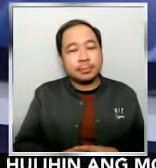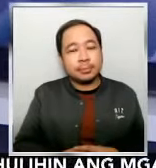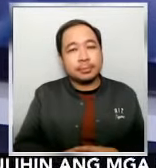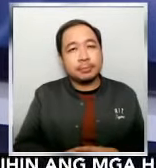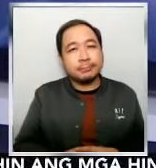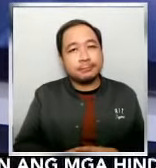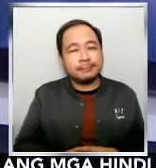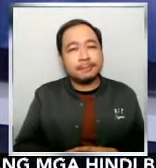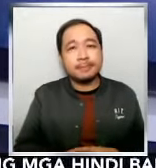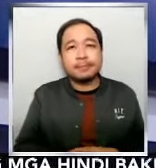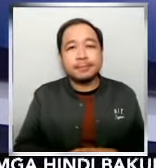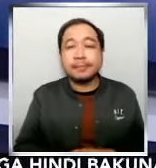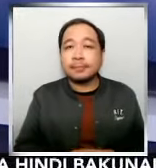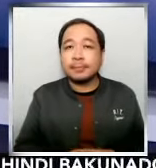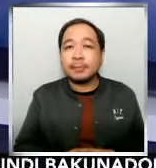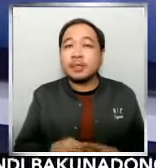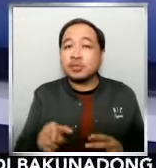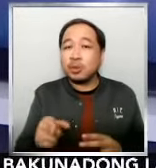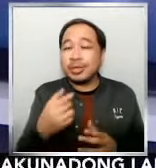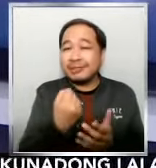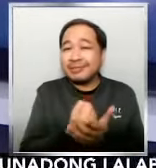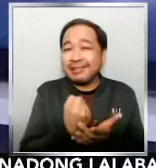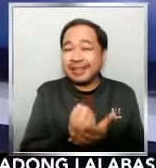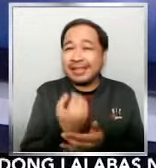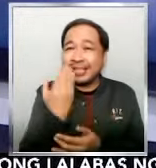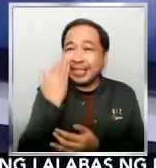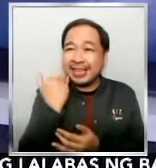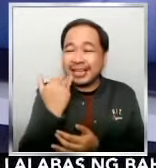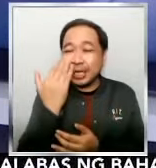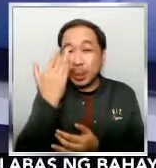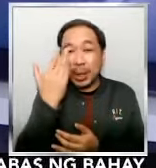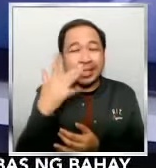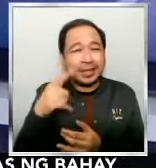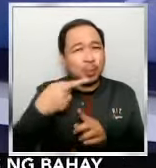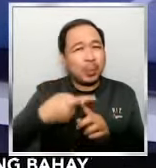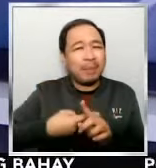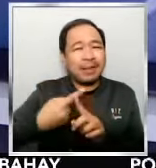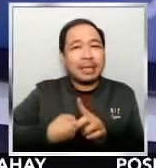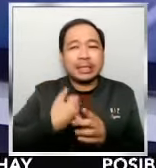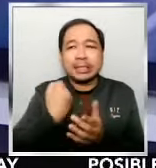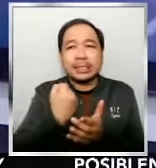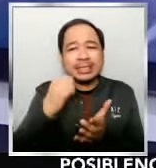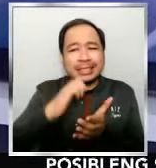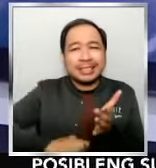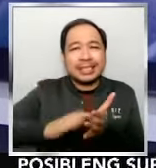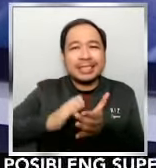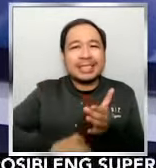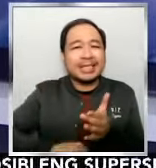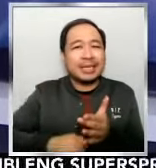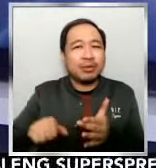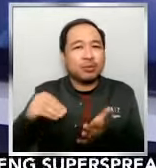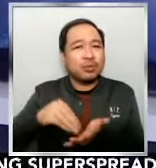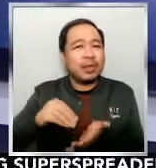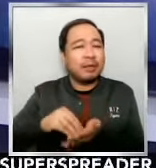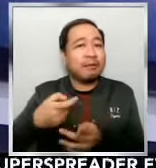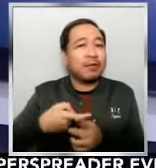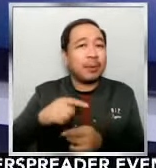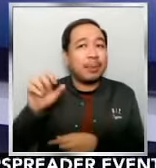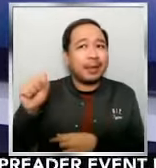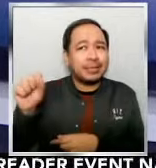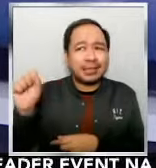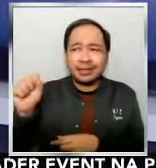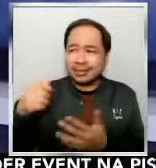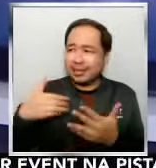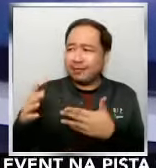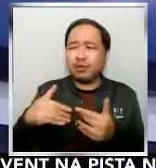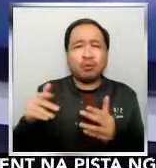Kulang na ang sinasahod dahil sa buwan ng kaltas ng umano'y utang sa Social Security System o SSS kahit wala naman. Yan